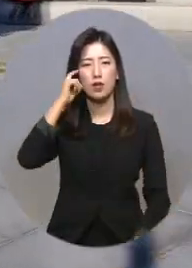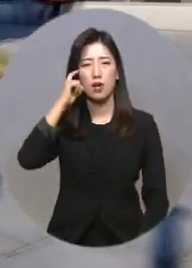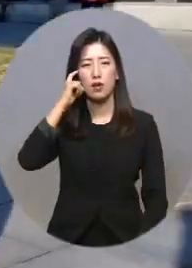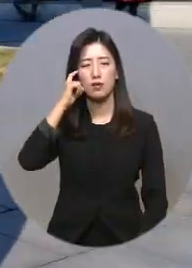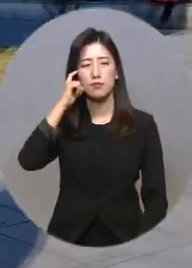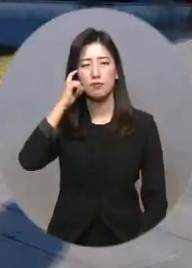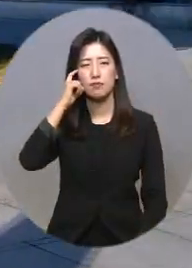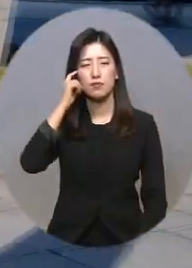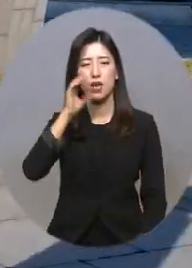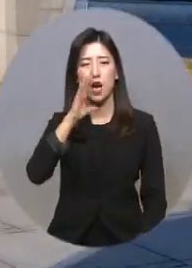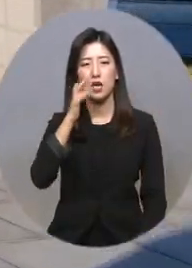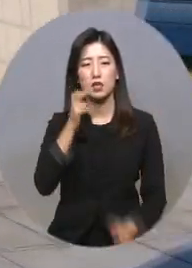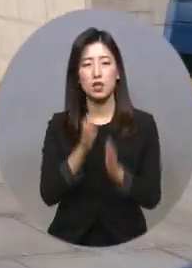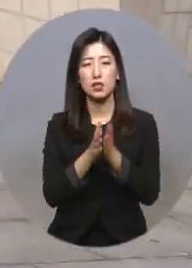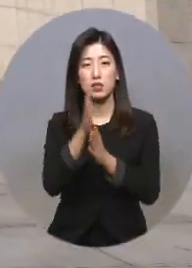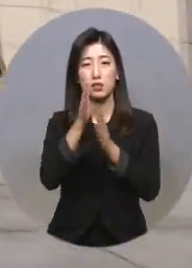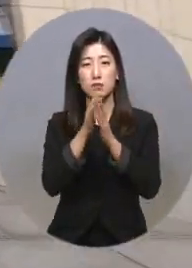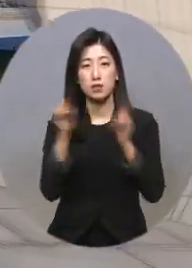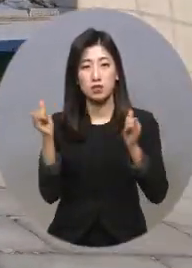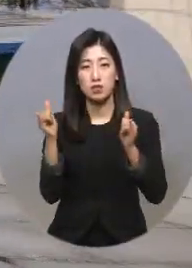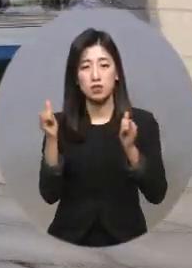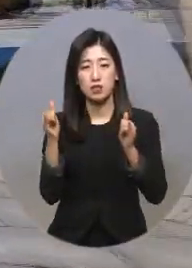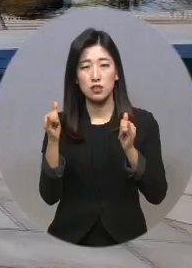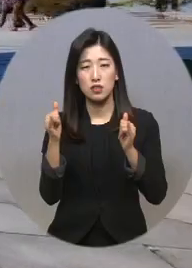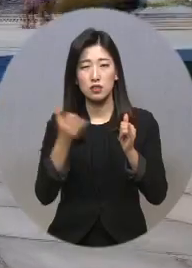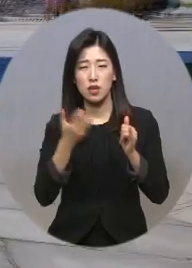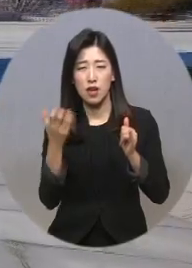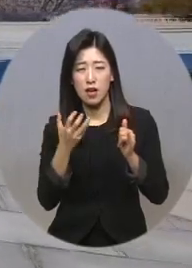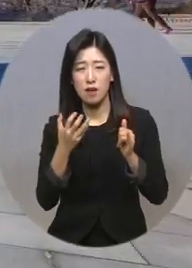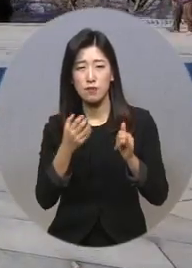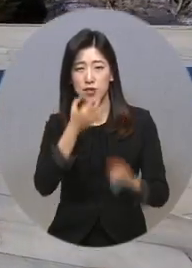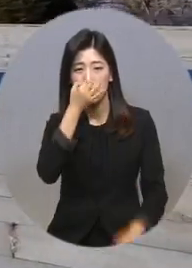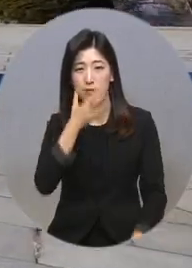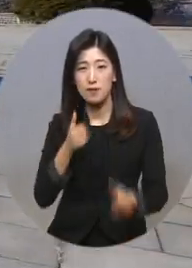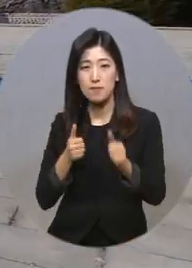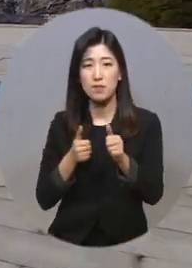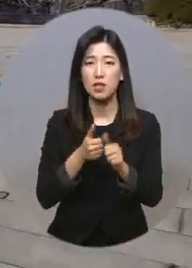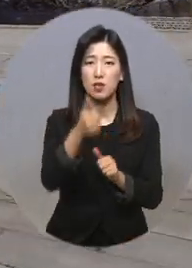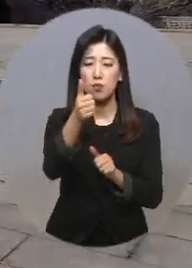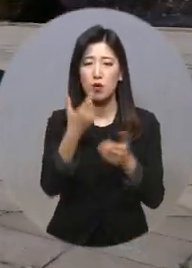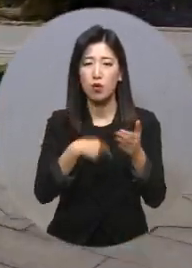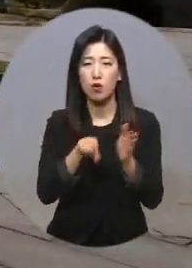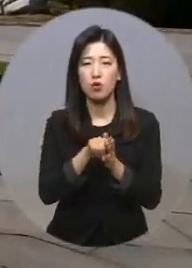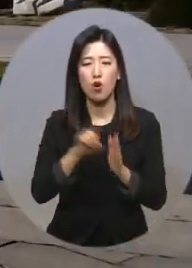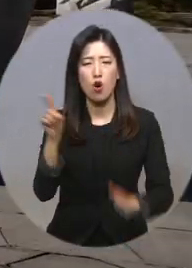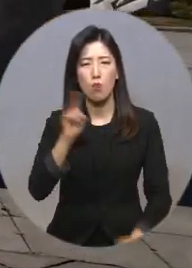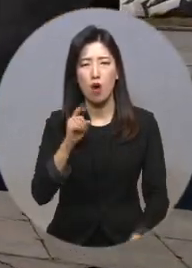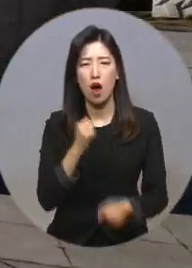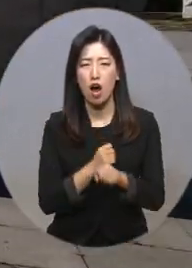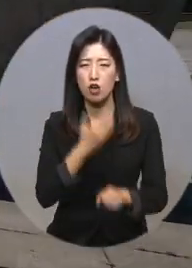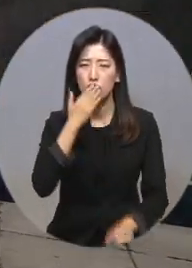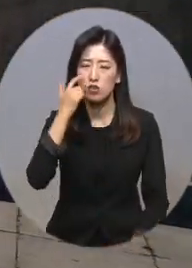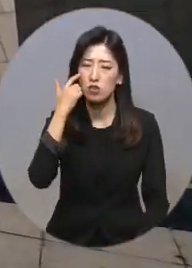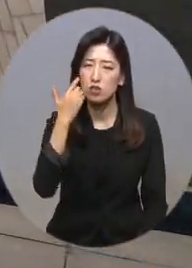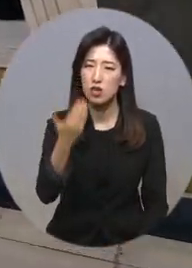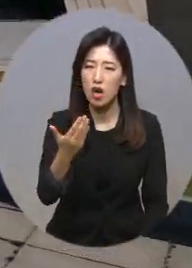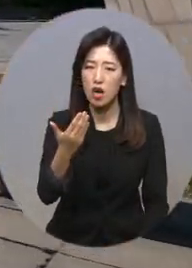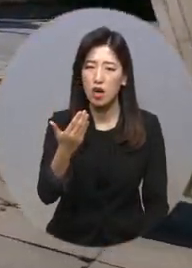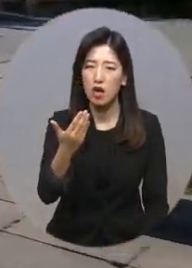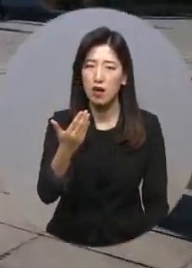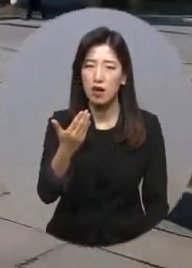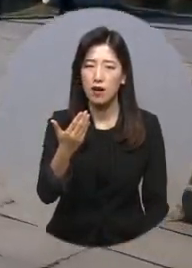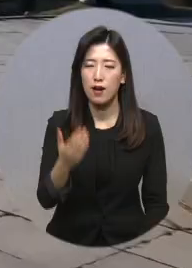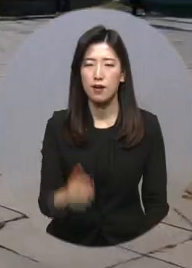아산 시민이 시련을 극복하고 영광을 되찾을 수 있도록 무엇을 할 것인가? 무엇을 할 수 있을 것인가?